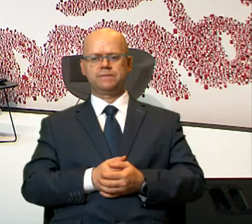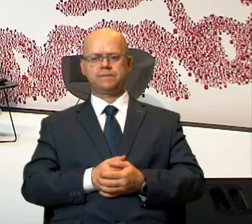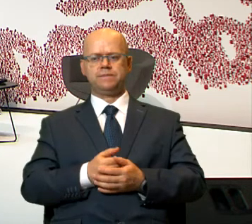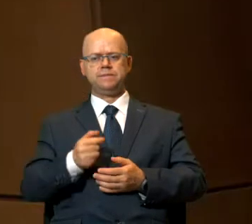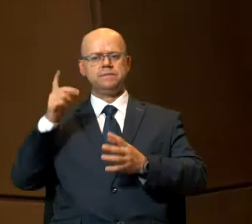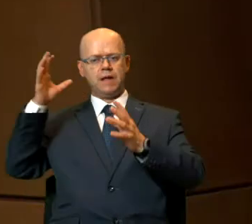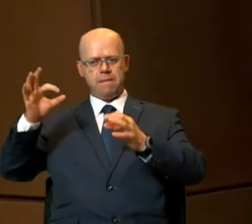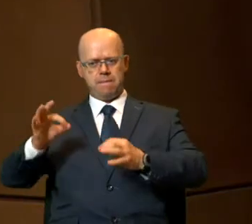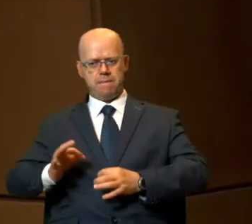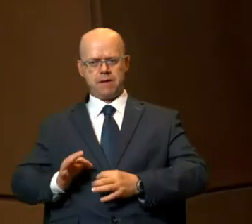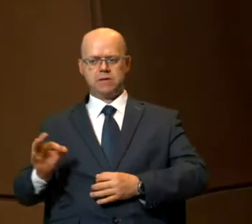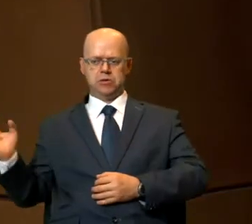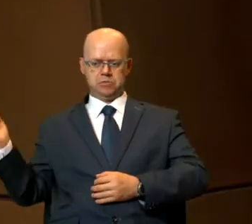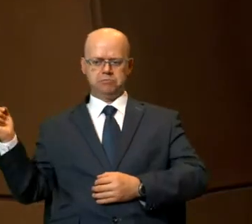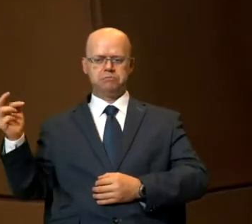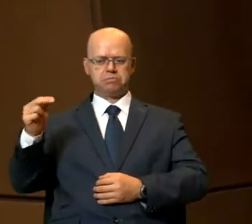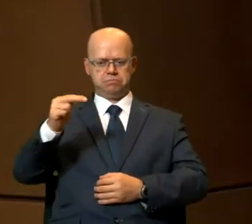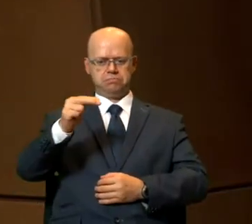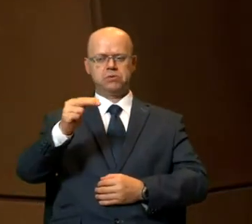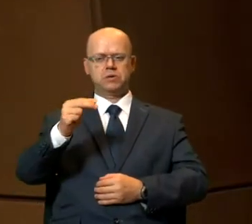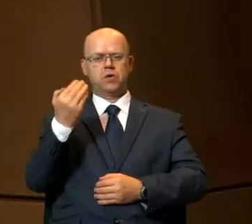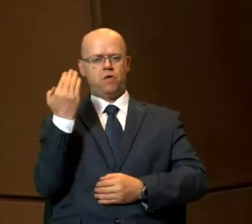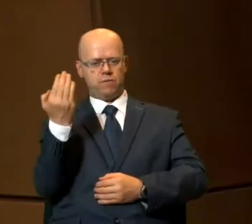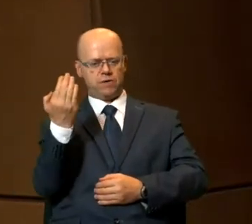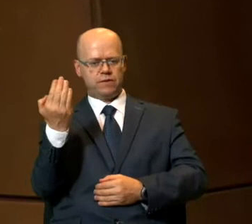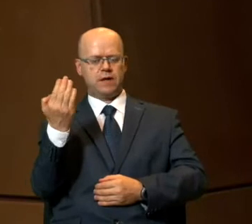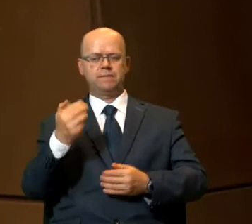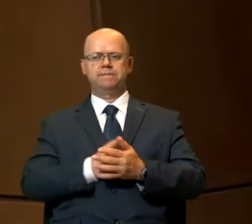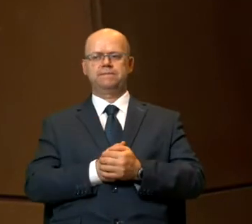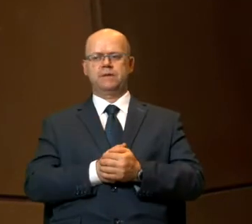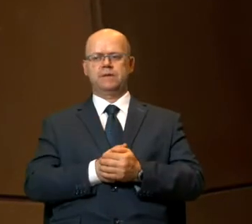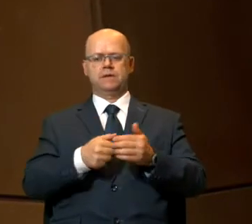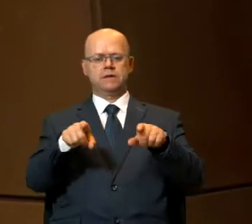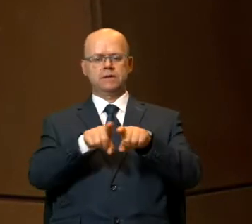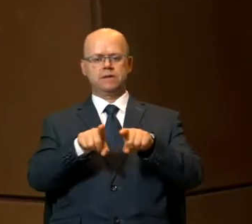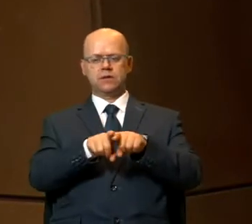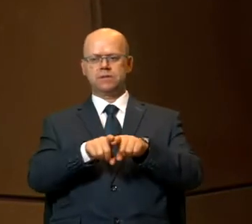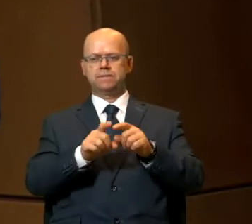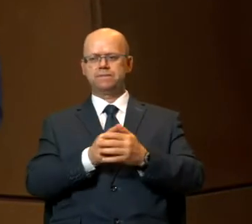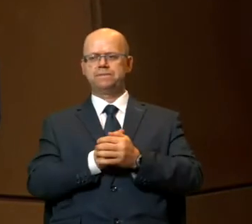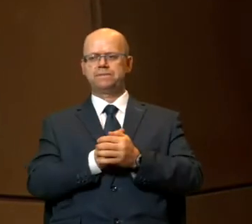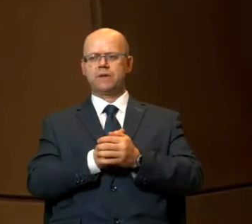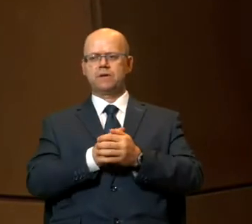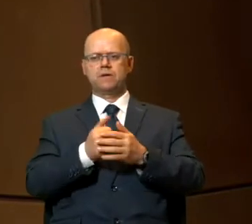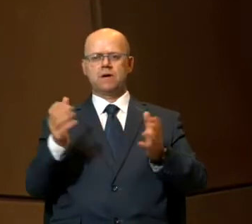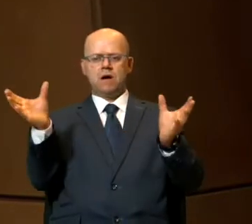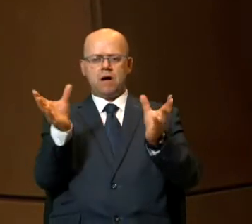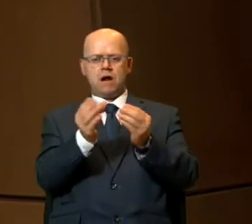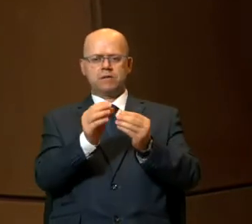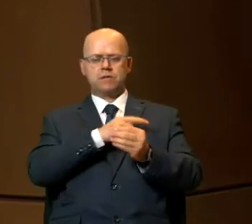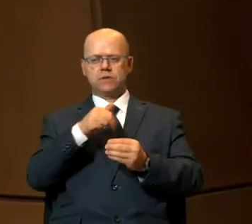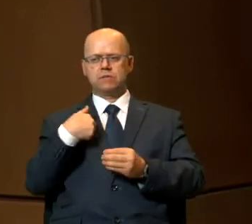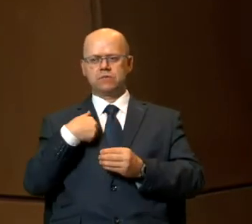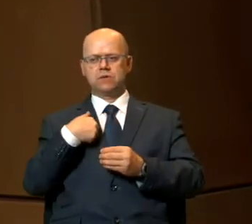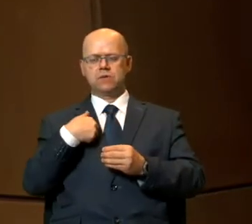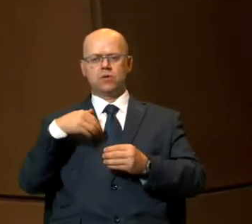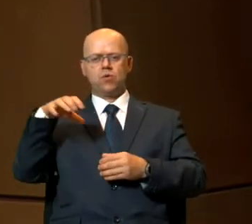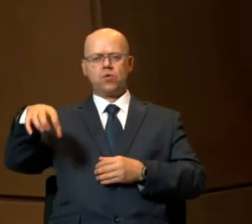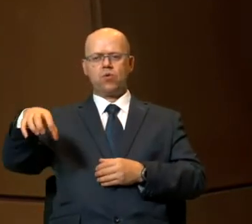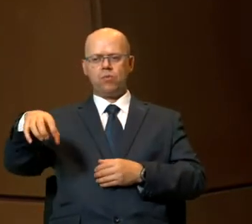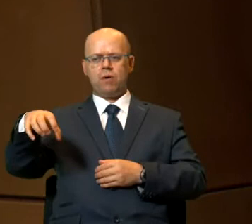za chwilę tutaj wejdzie i przywita nas, ale też jest z nami bardzo prominentna, duża delegacja